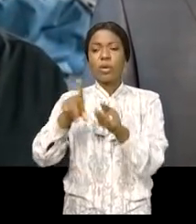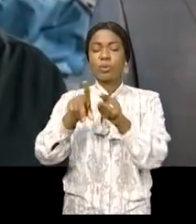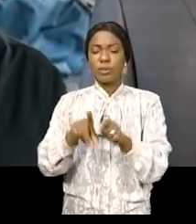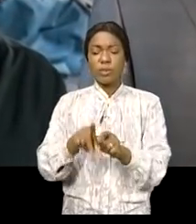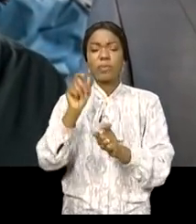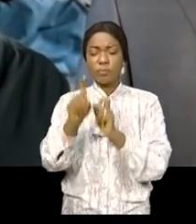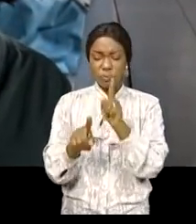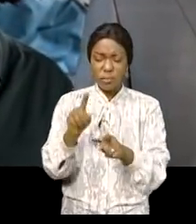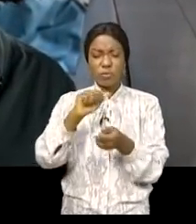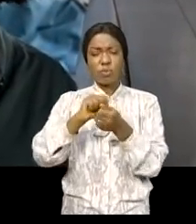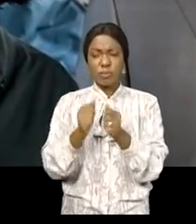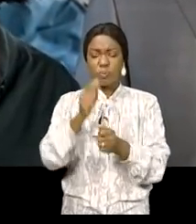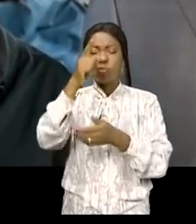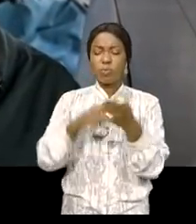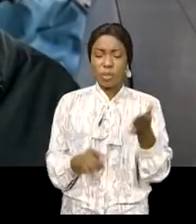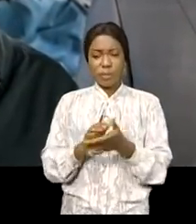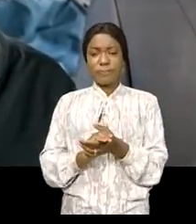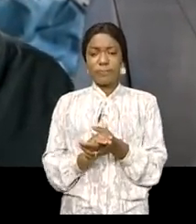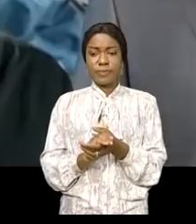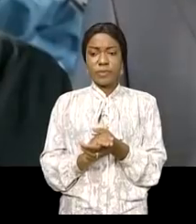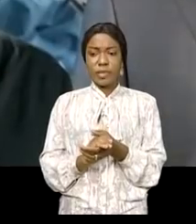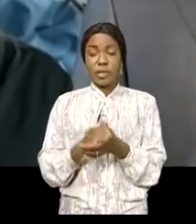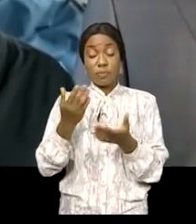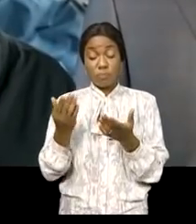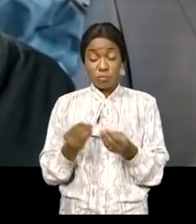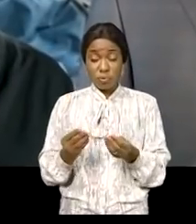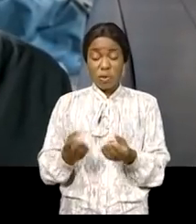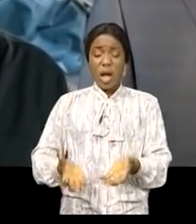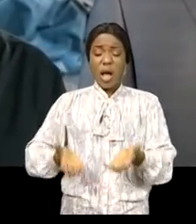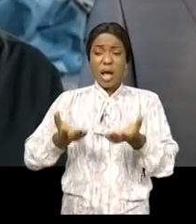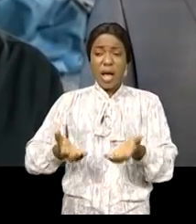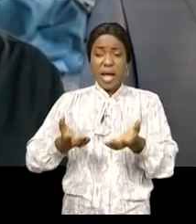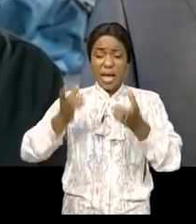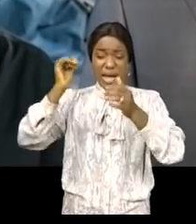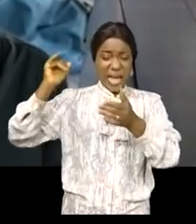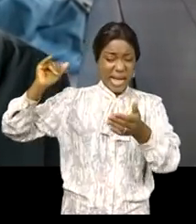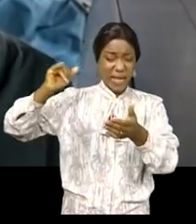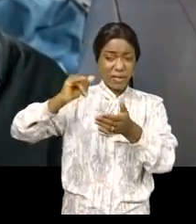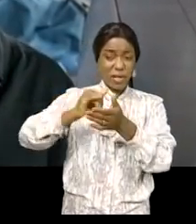sur le contenu de toute cette cargaison. Il y a